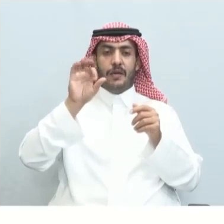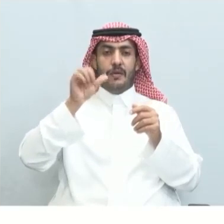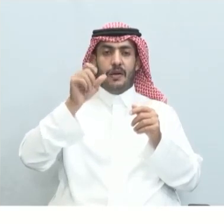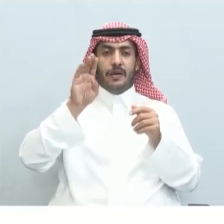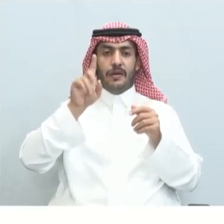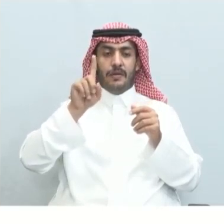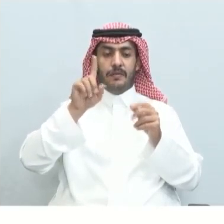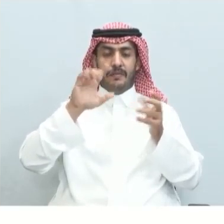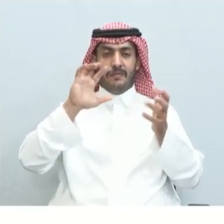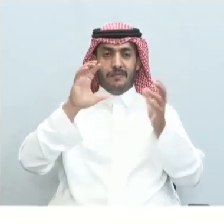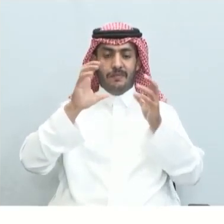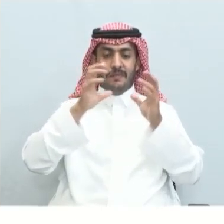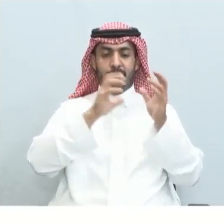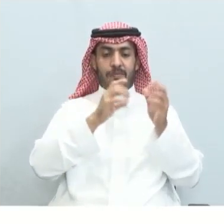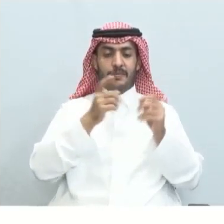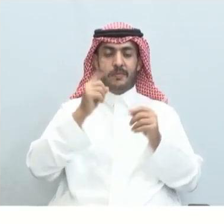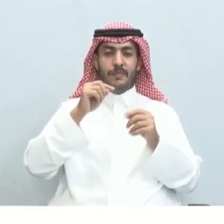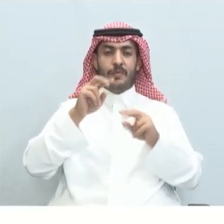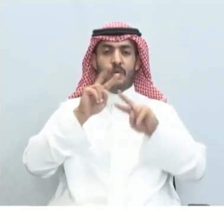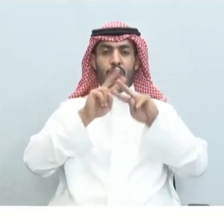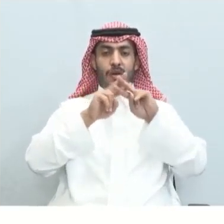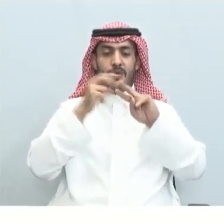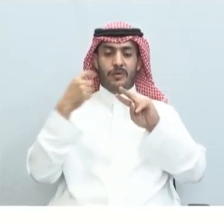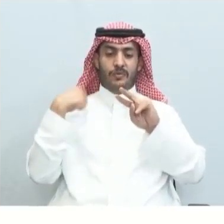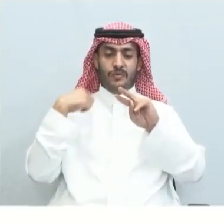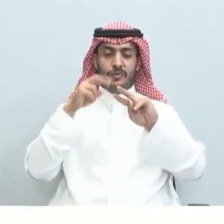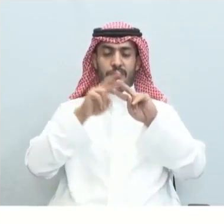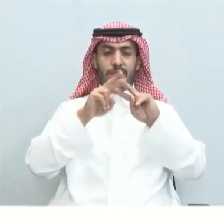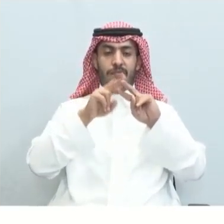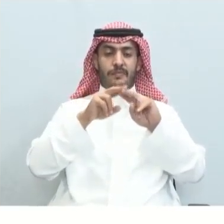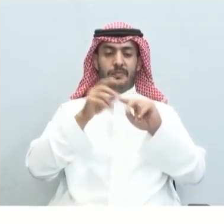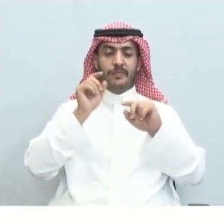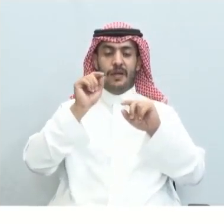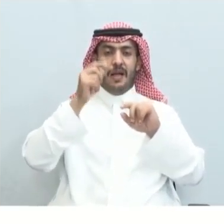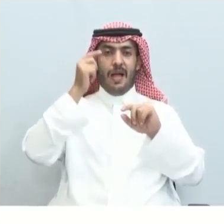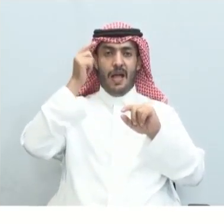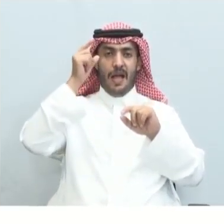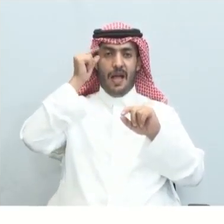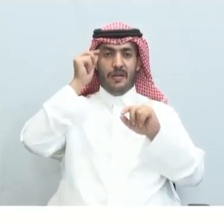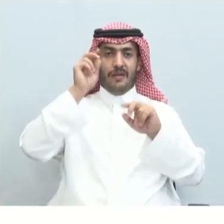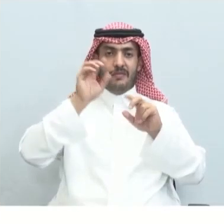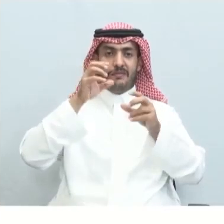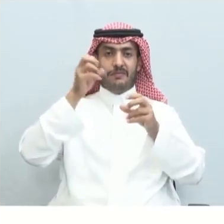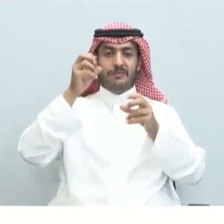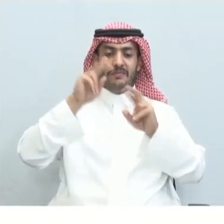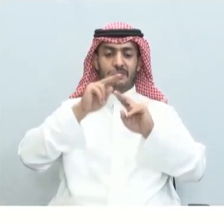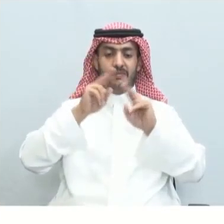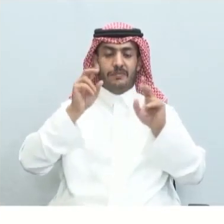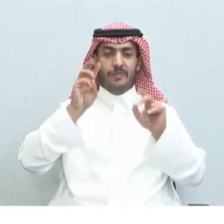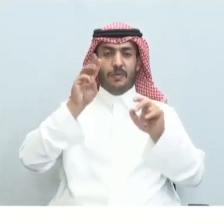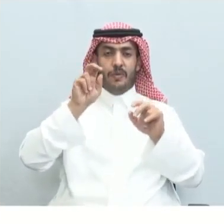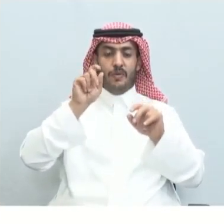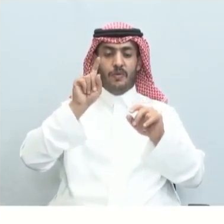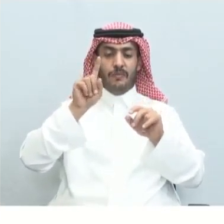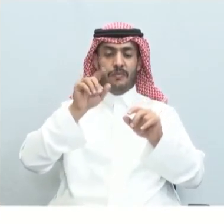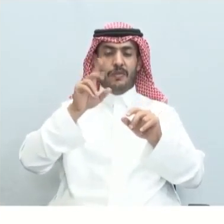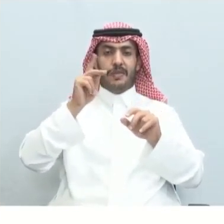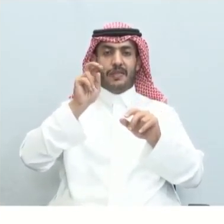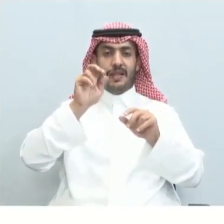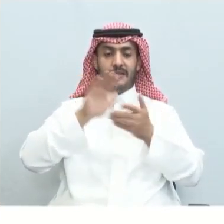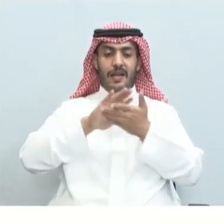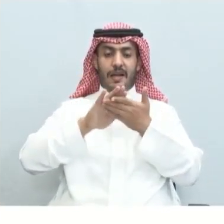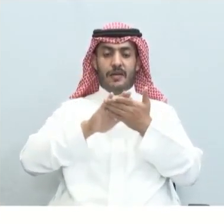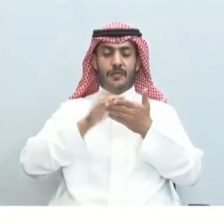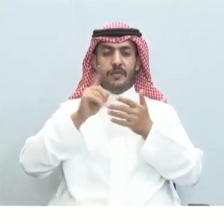الكواكب النجوم الثقوب السوداء الطقس على